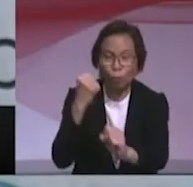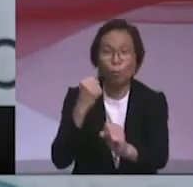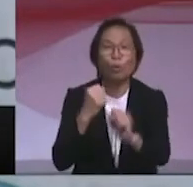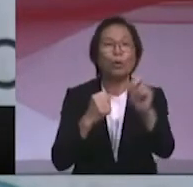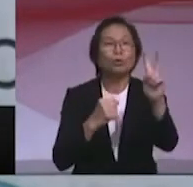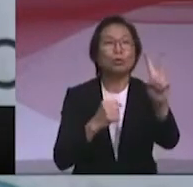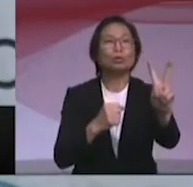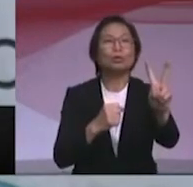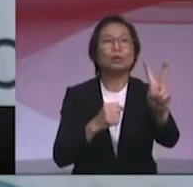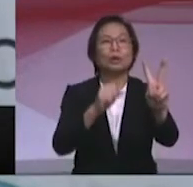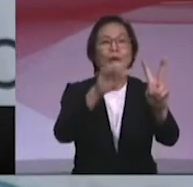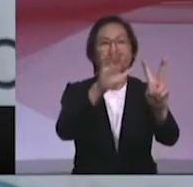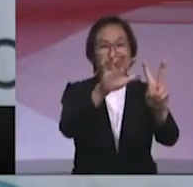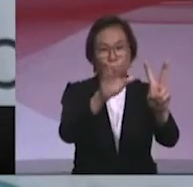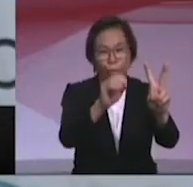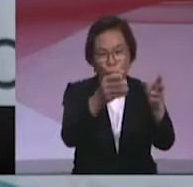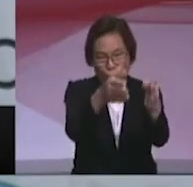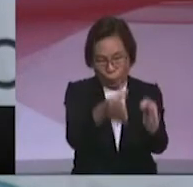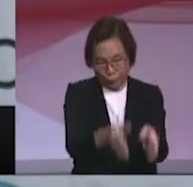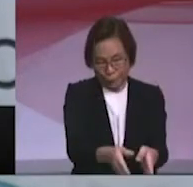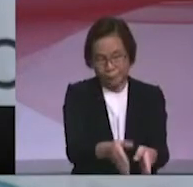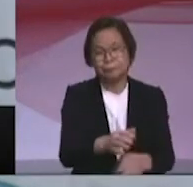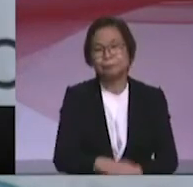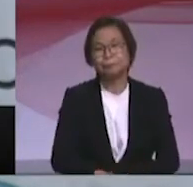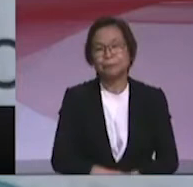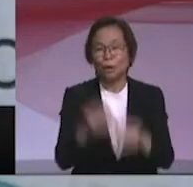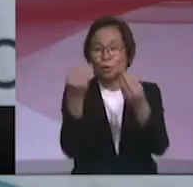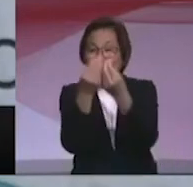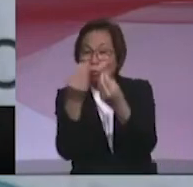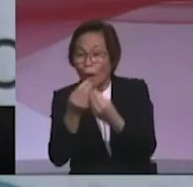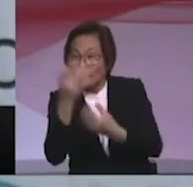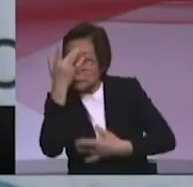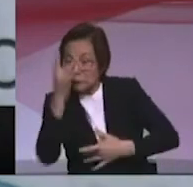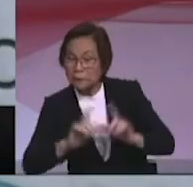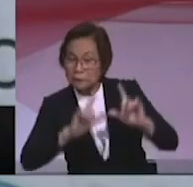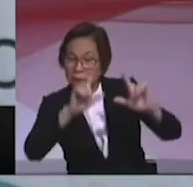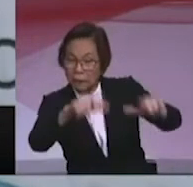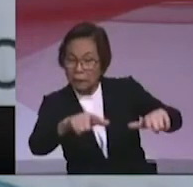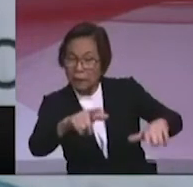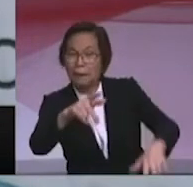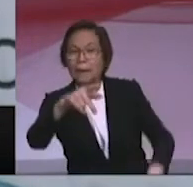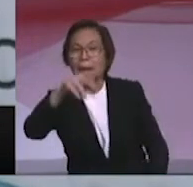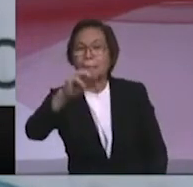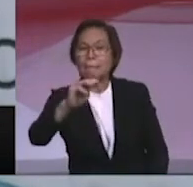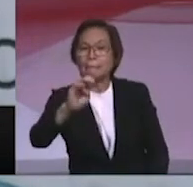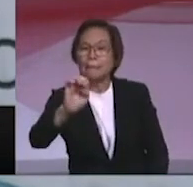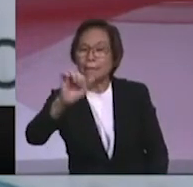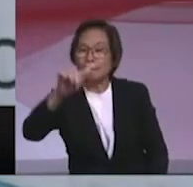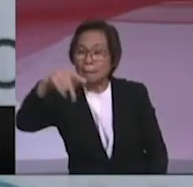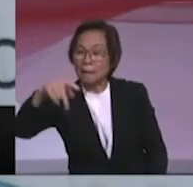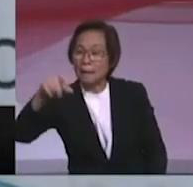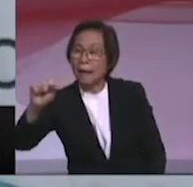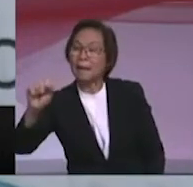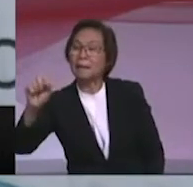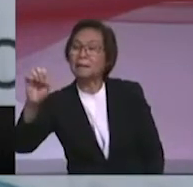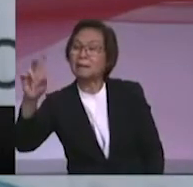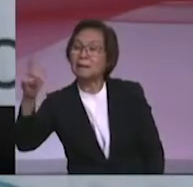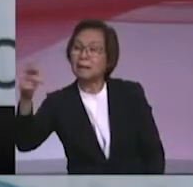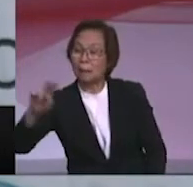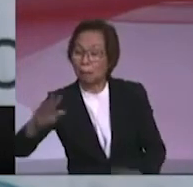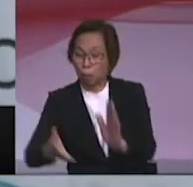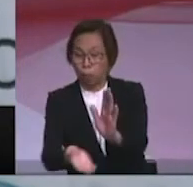seramai 250 orang. Bilangan pesakit yang akan ditempatkan di PKRC MyAIMS 2.0 dijangka